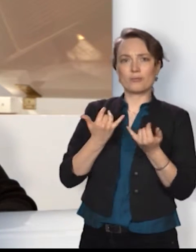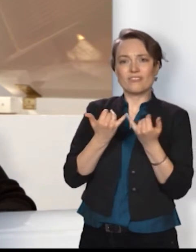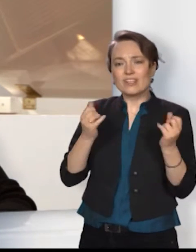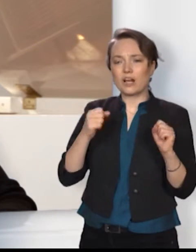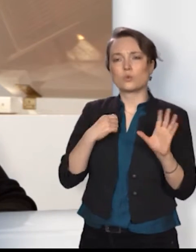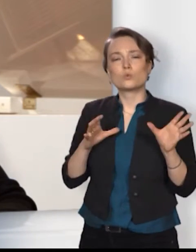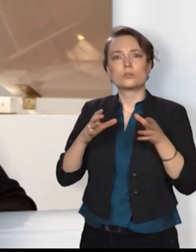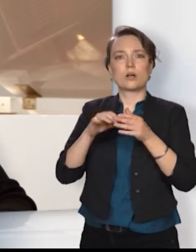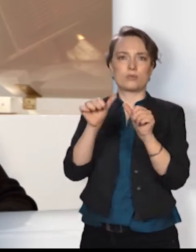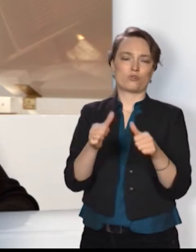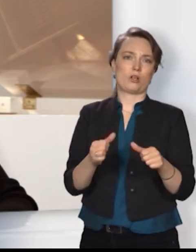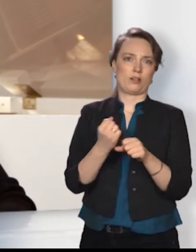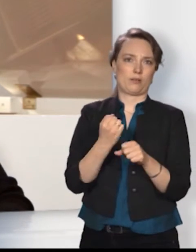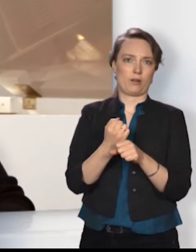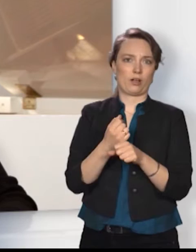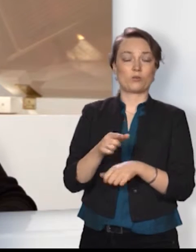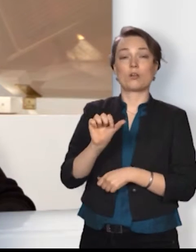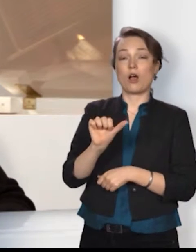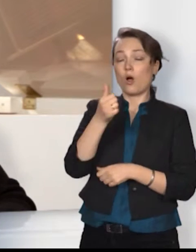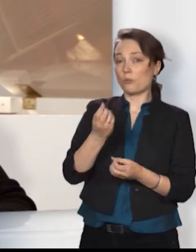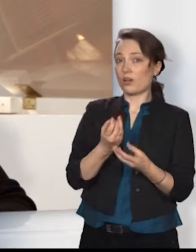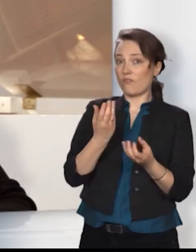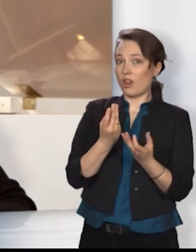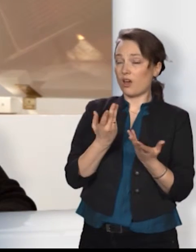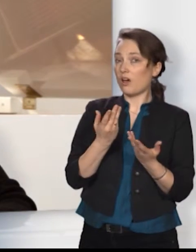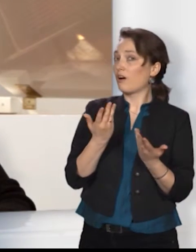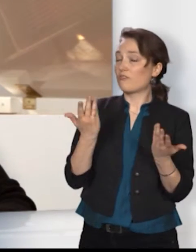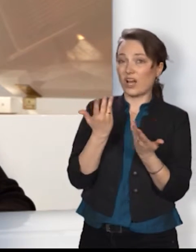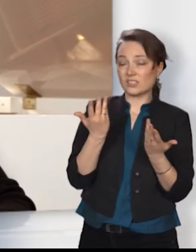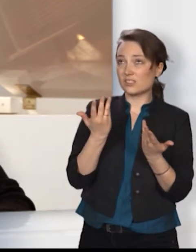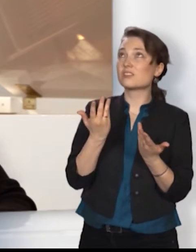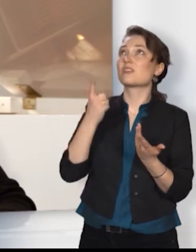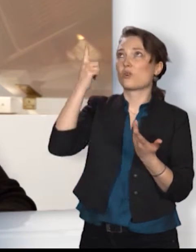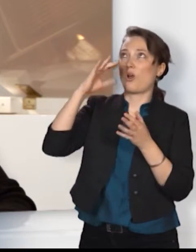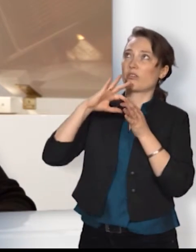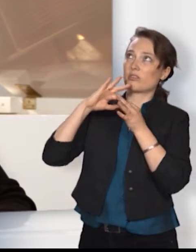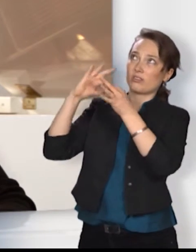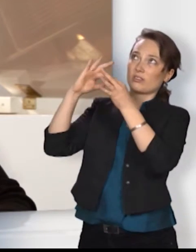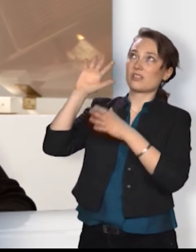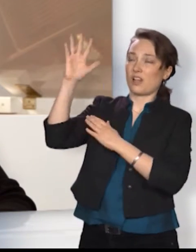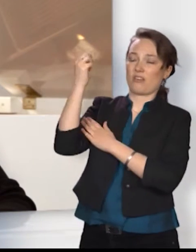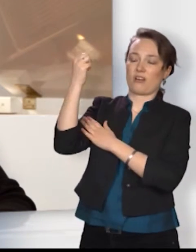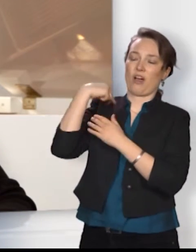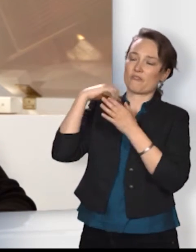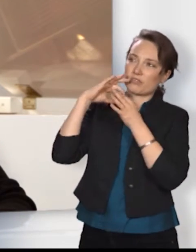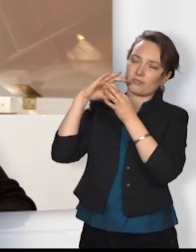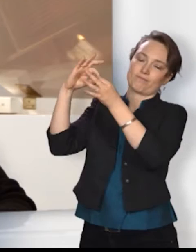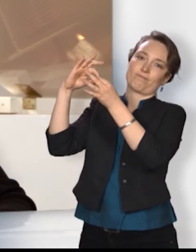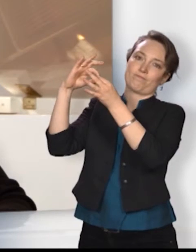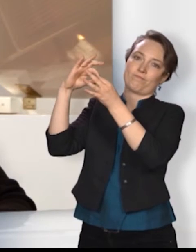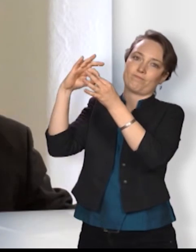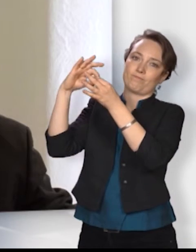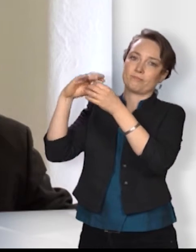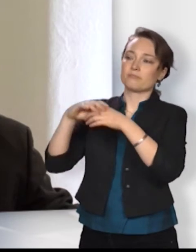gemeinsam gestaltet? Und die Hauptquelle dafür, das ist die Rückbindung an Gott, an die göttliche